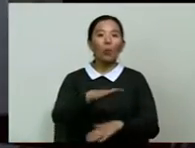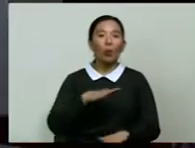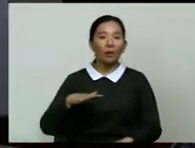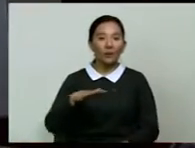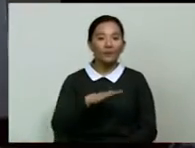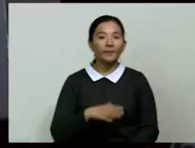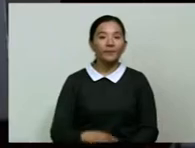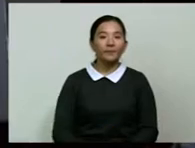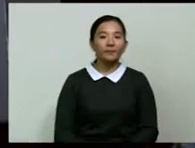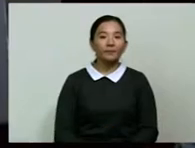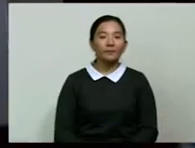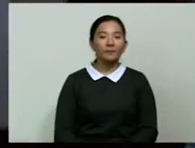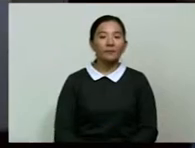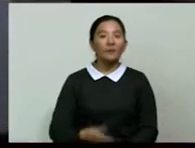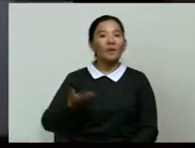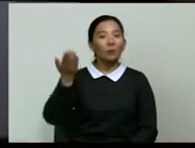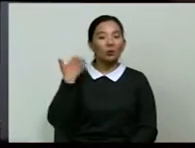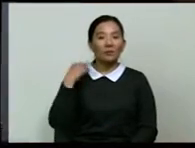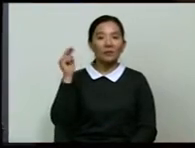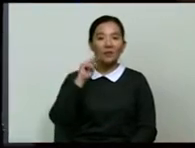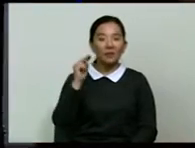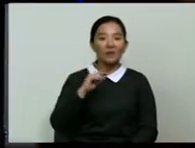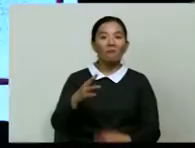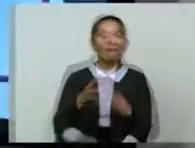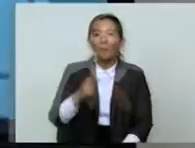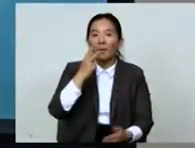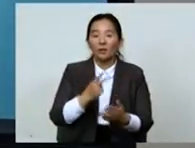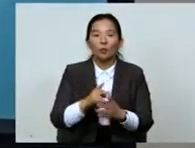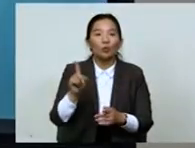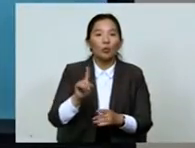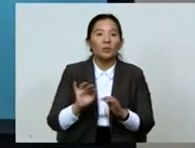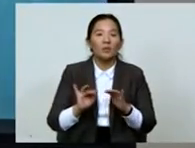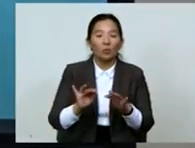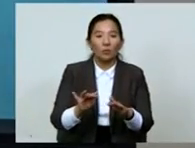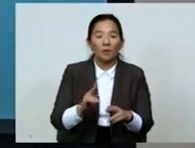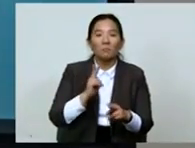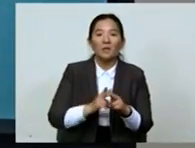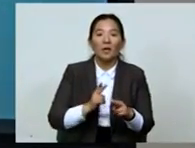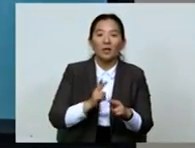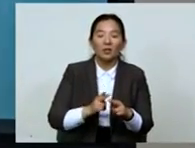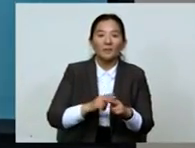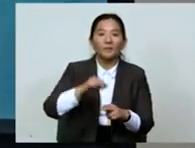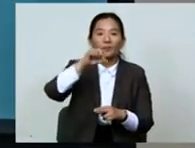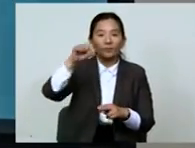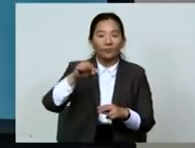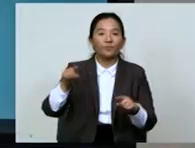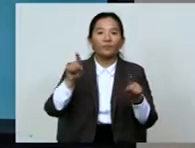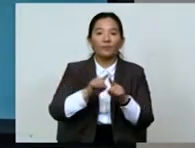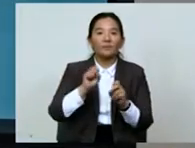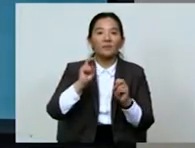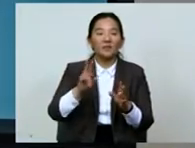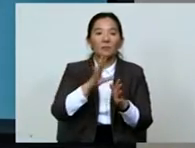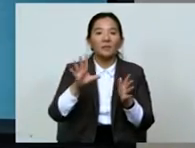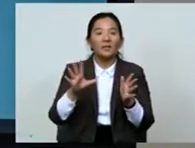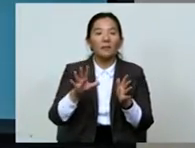Значит, на прошлом занятии мы с вами проводили опыт. Мы брали полосовой магнит